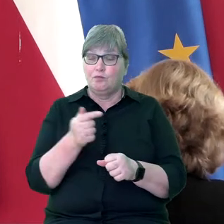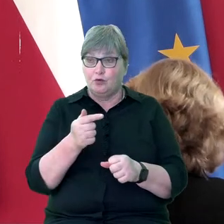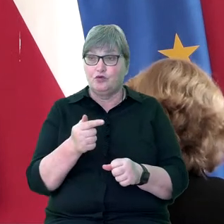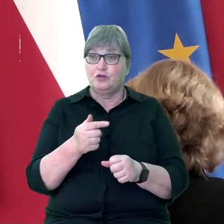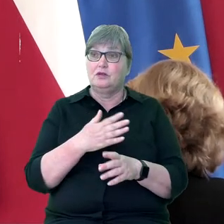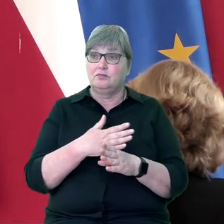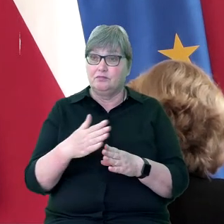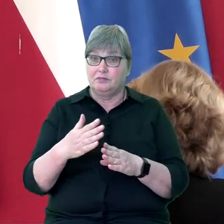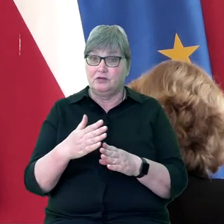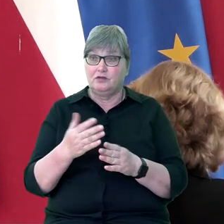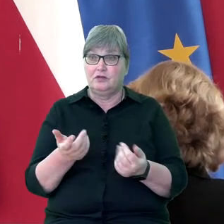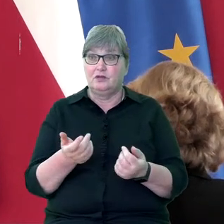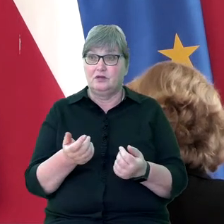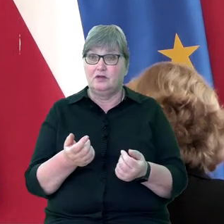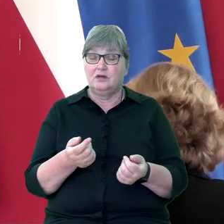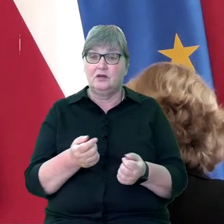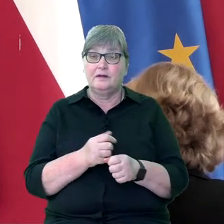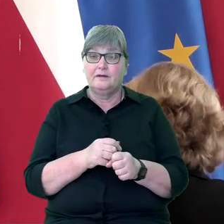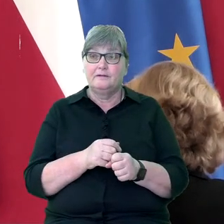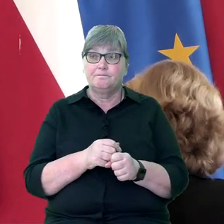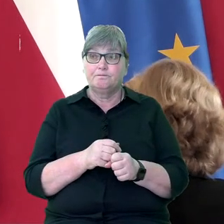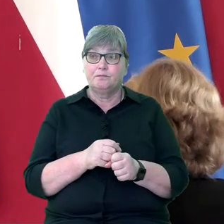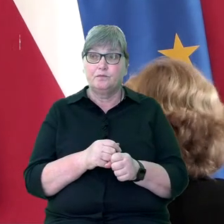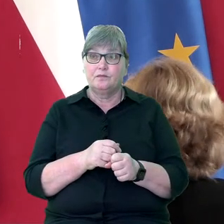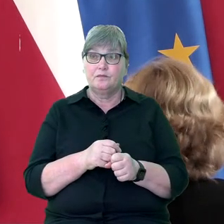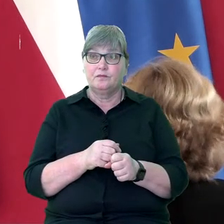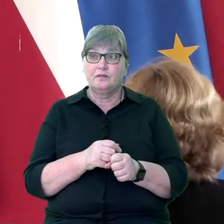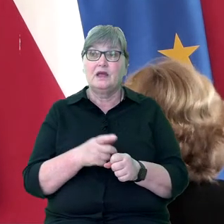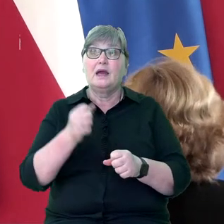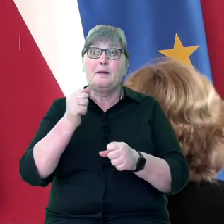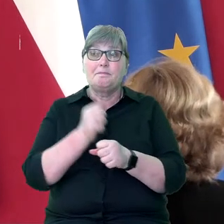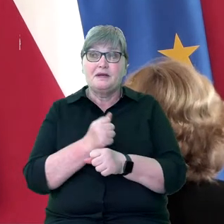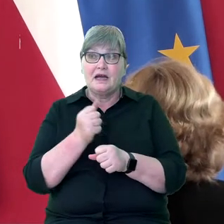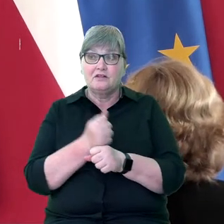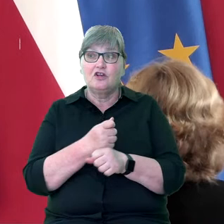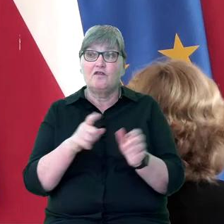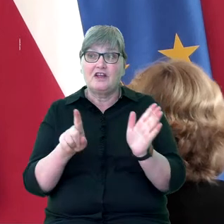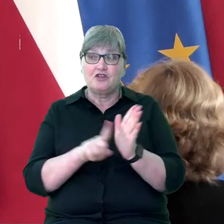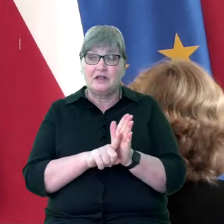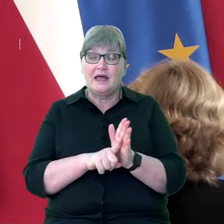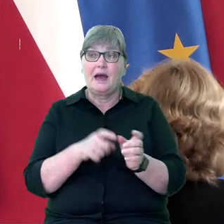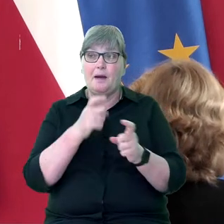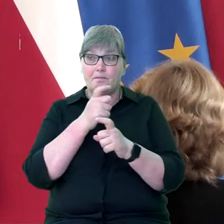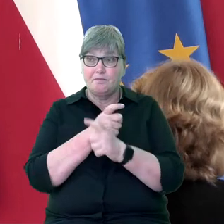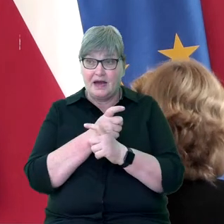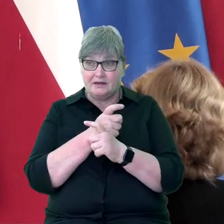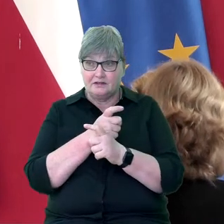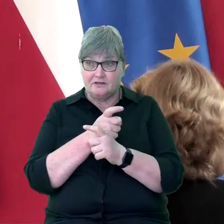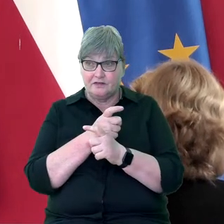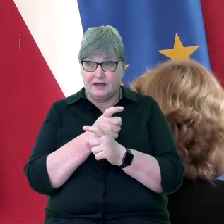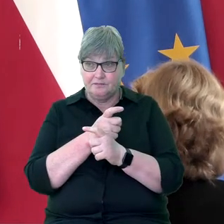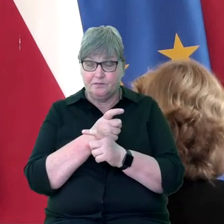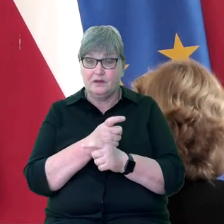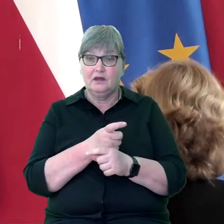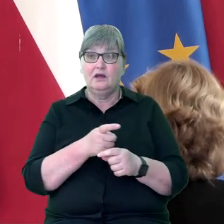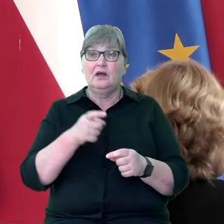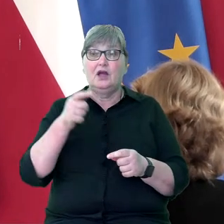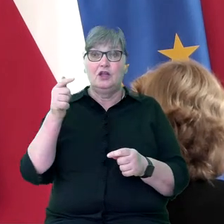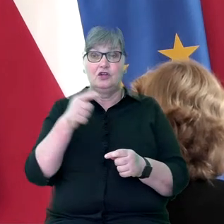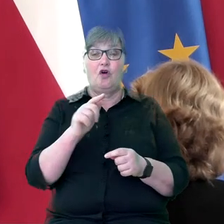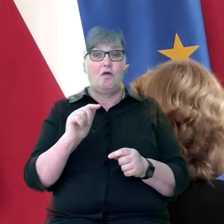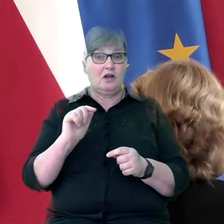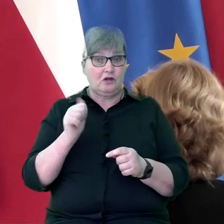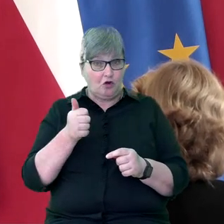w charakterze jego organu. A więc działania, które podejmował, o ile mieściły się w jego kompetencjach, tak